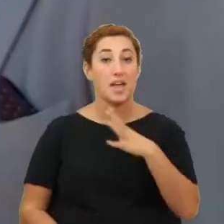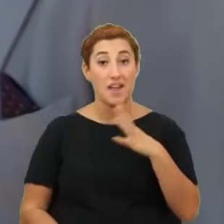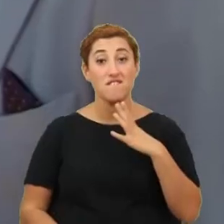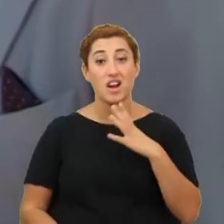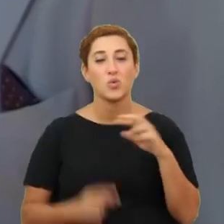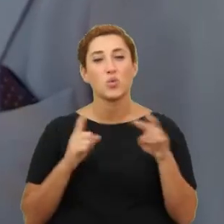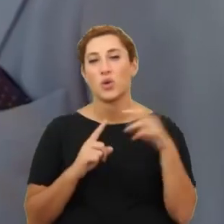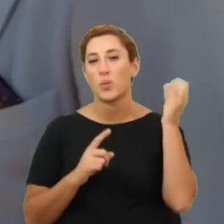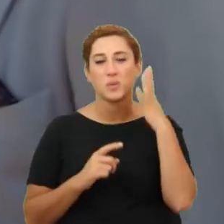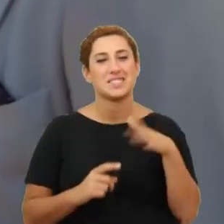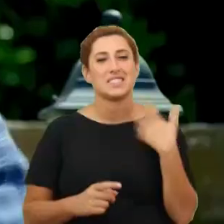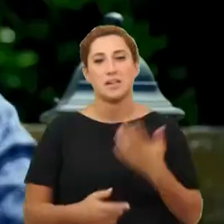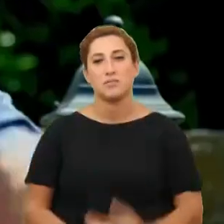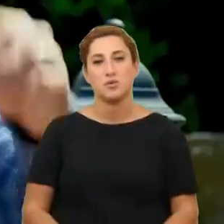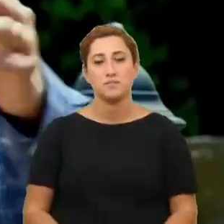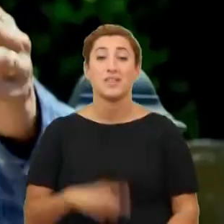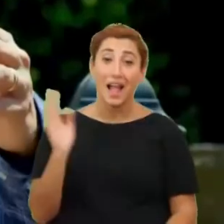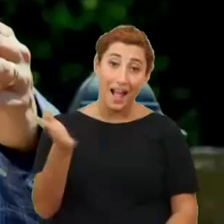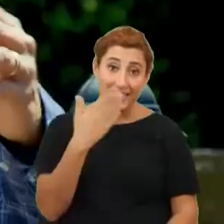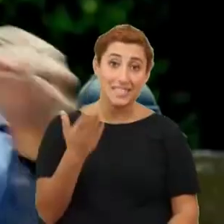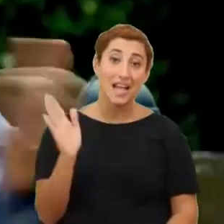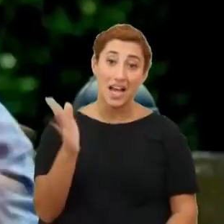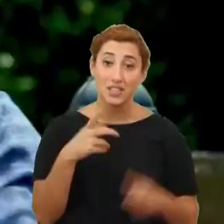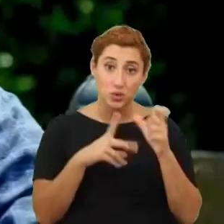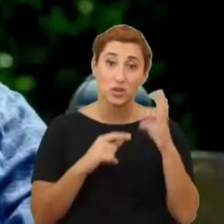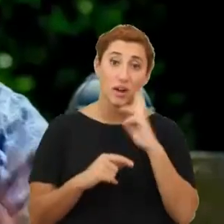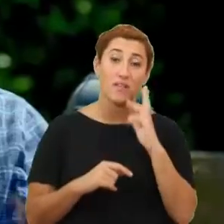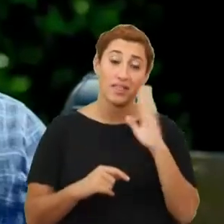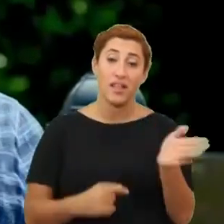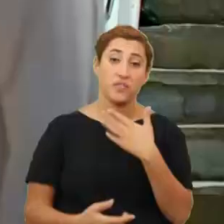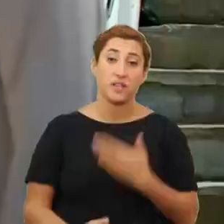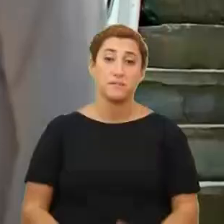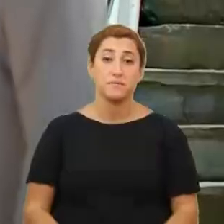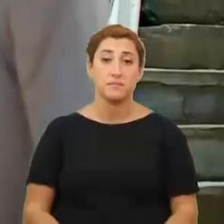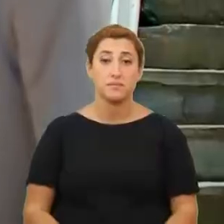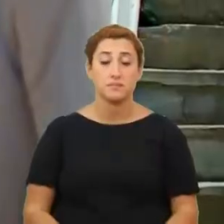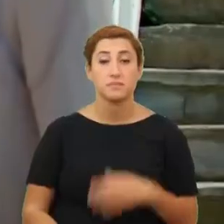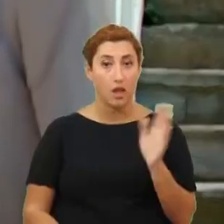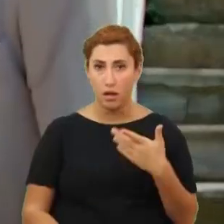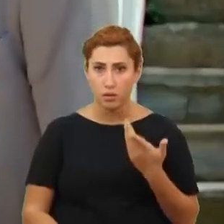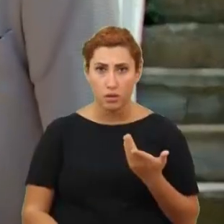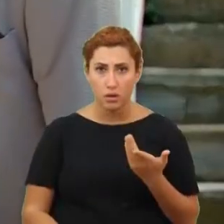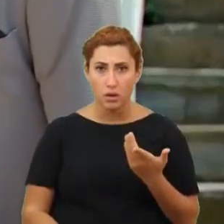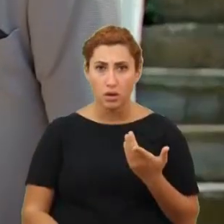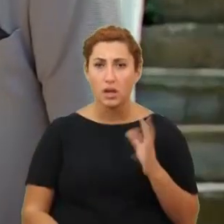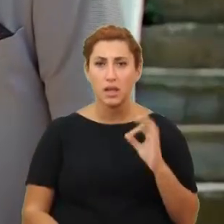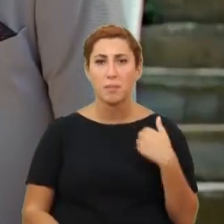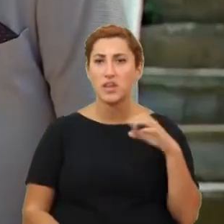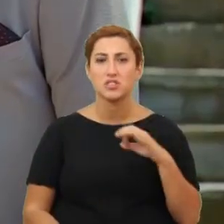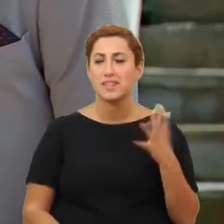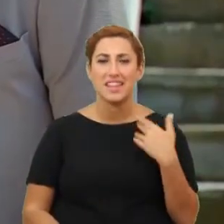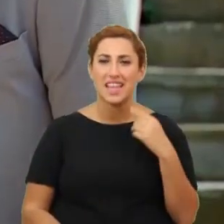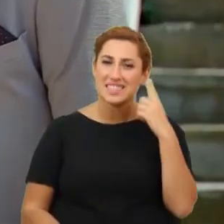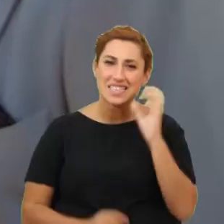var da Nurhan duysun istemiyorum. Ya hadi, hadi Şükrü Efendi, hadi. Hadi ya. Hı-hı. İyi de ben şimdi